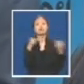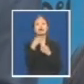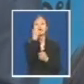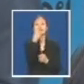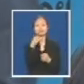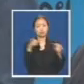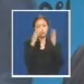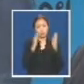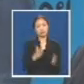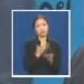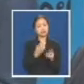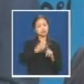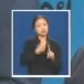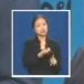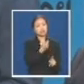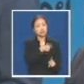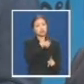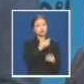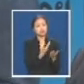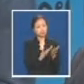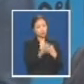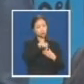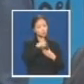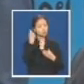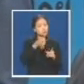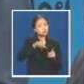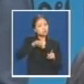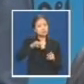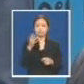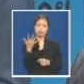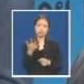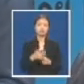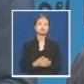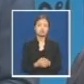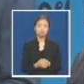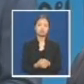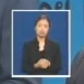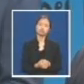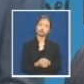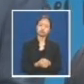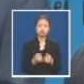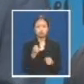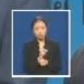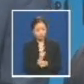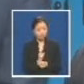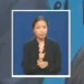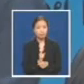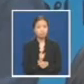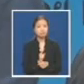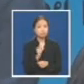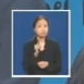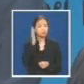หรือไม่ได้อยู่ในระบบที่ผ่านมาก็คือทำอย่างไรเราจะสามารถสร้างวินั